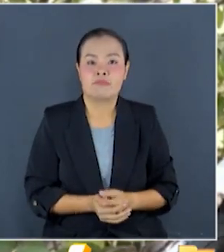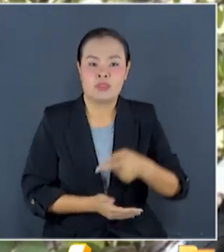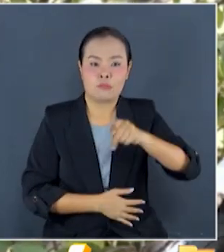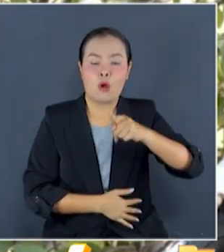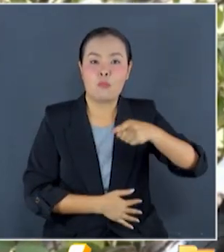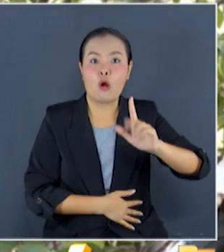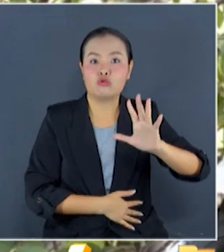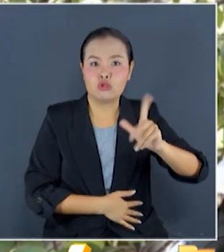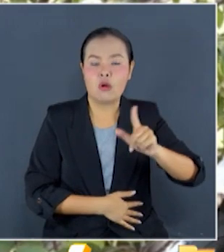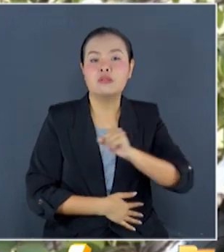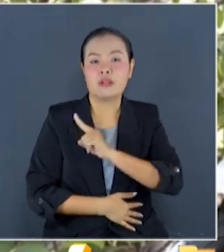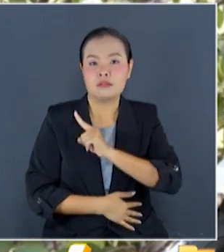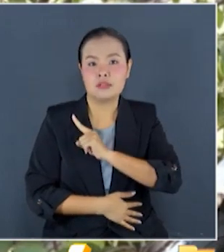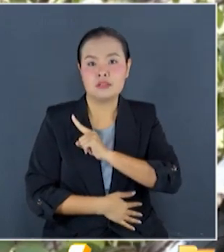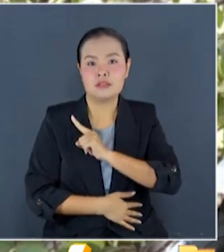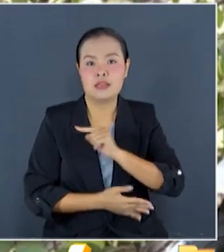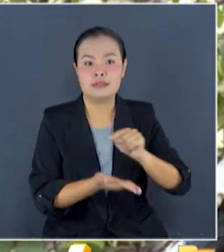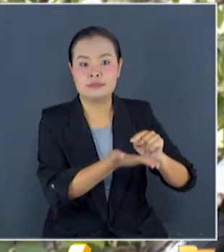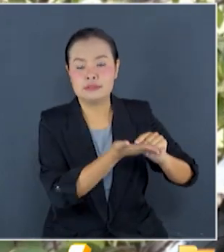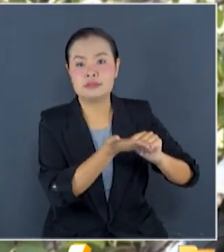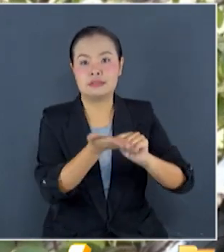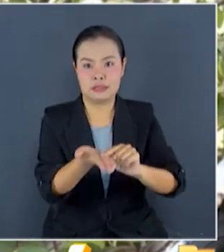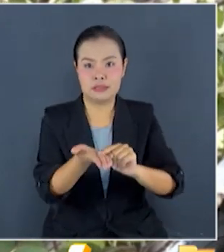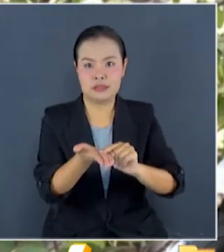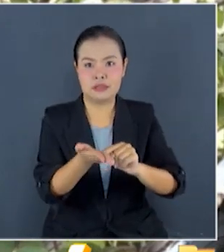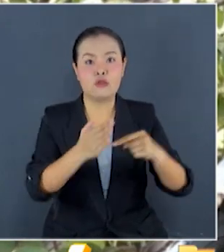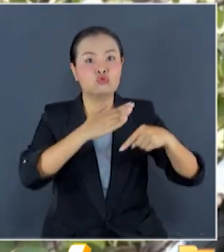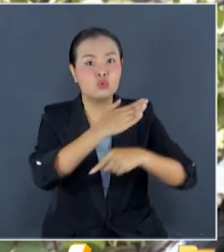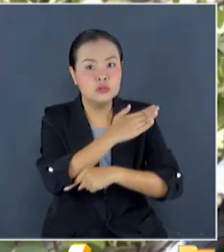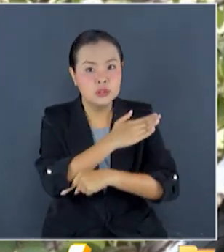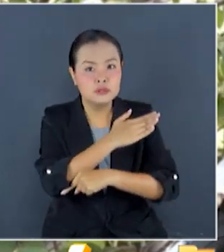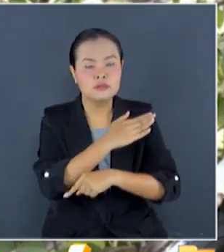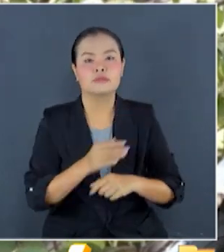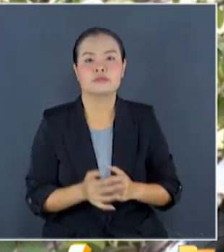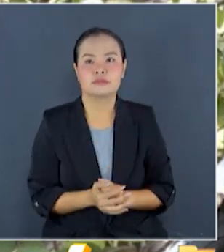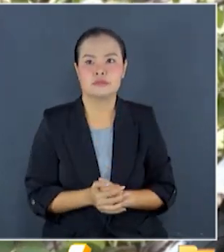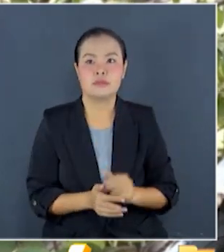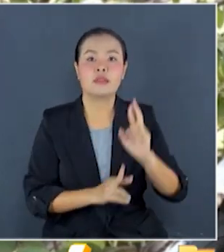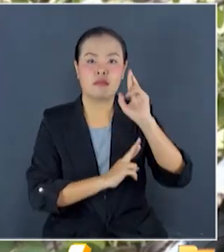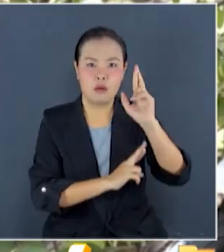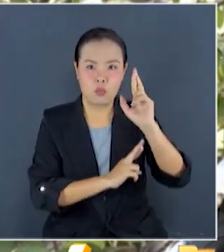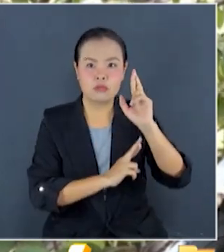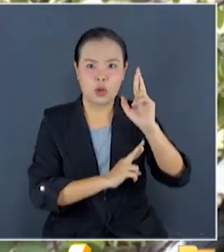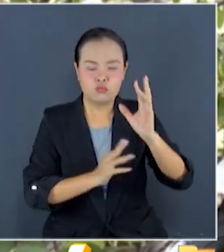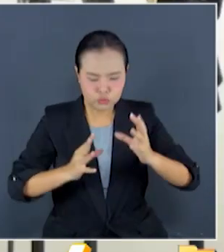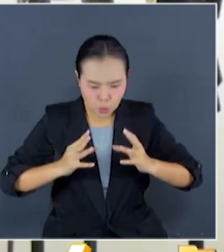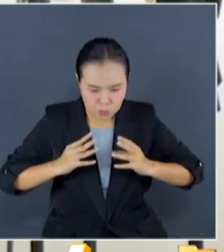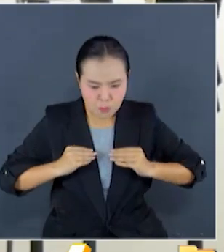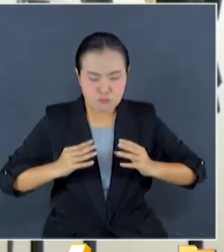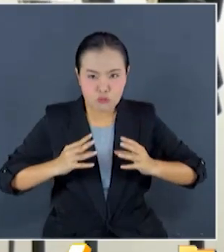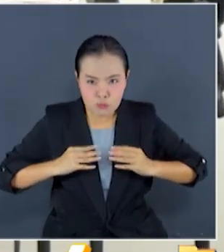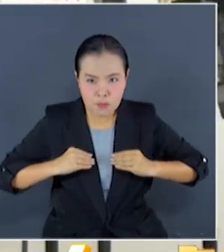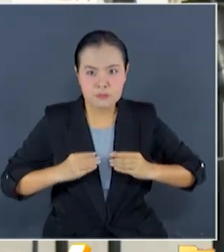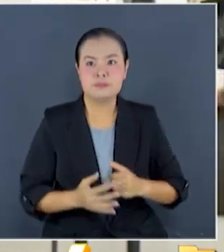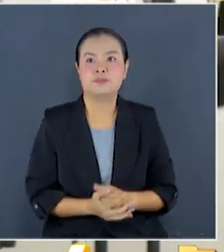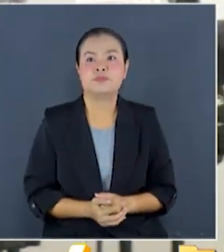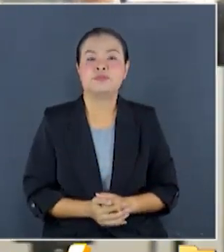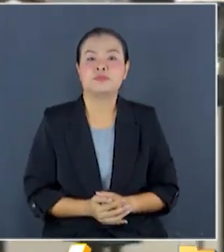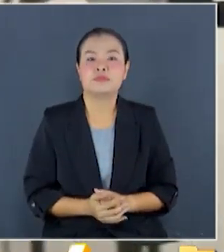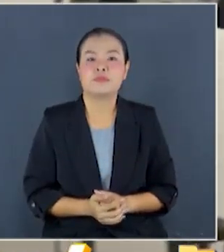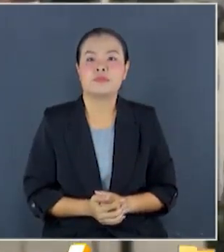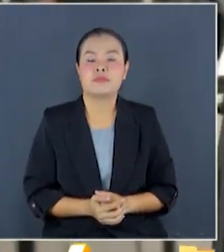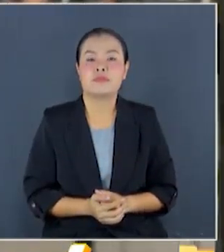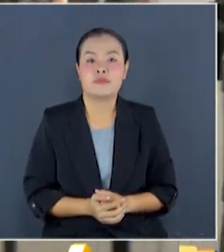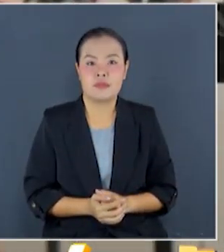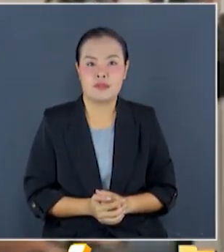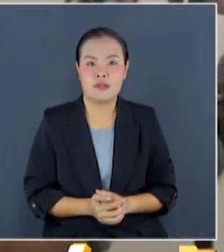ปช.หน้าที่ของท่านมาท่านเสนอมาแล้วเรื่องของการทุจริตนะครับต้องระมัดระวังตรงนี้น้อมรับครับ ขณะเดียวกันครับคุณจุลพันธ์อ